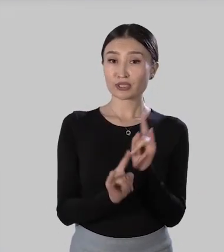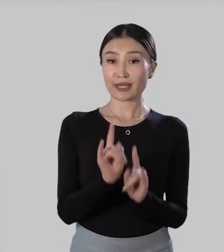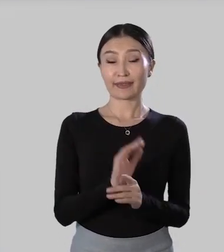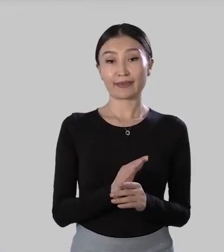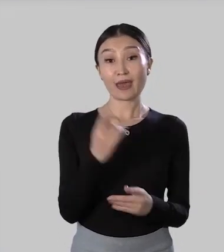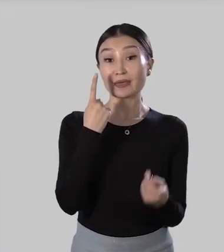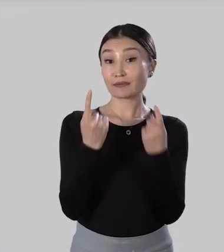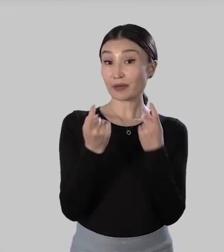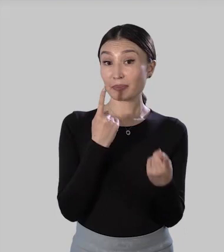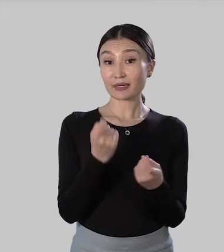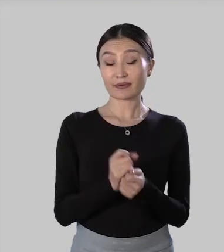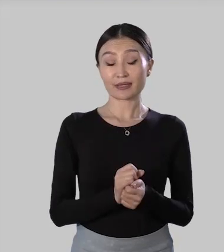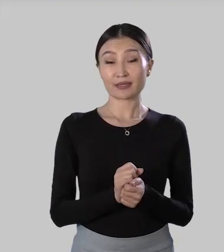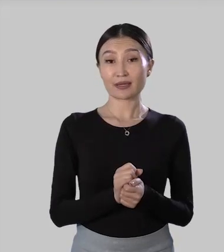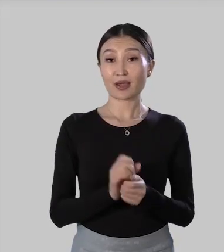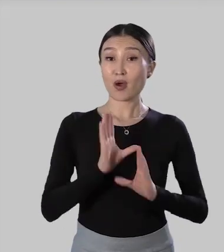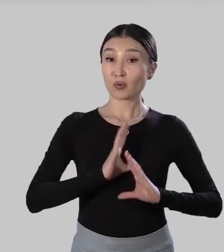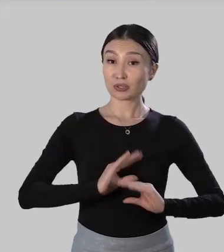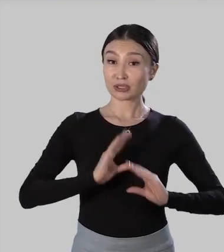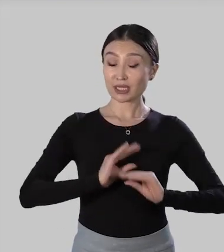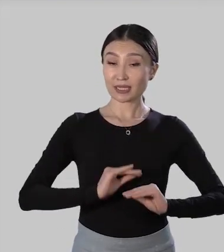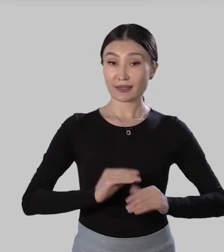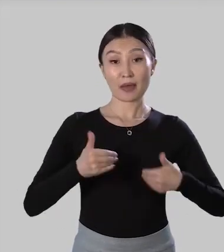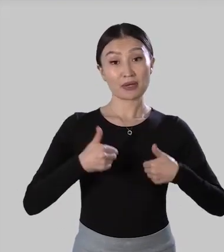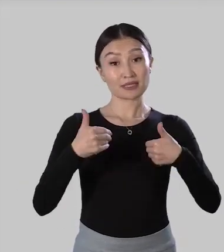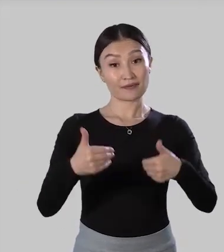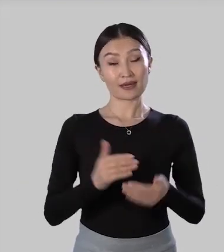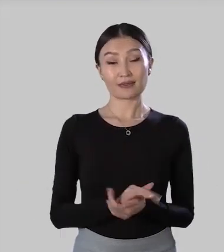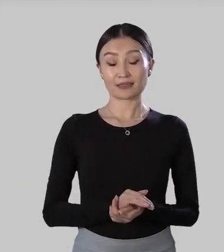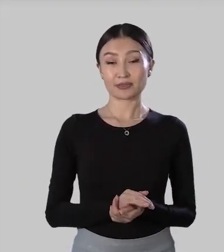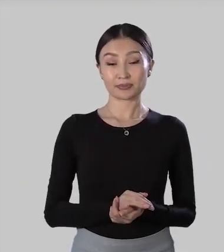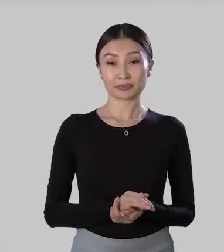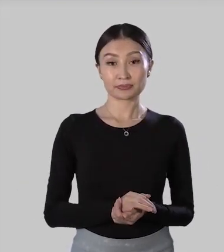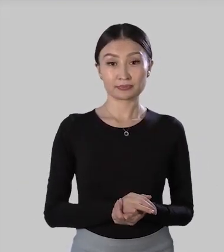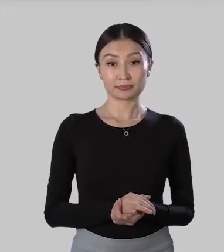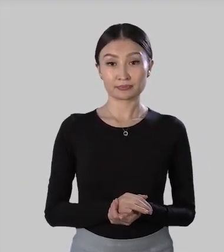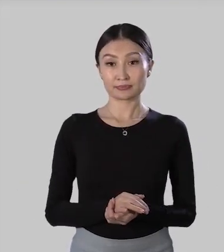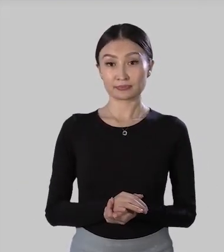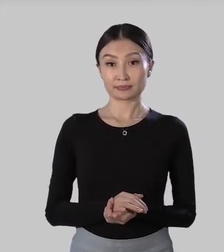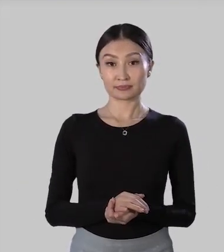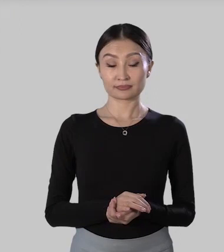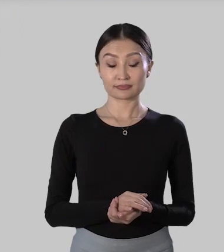убеждение, информирование, утешение, поздравление.